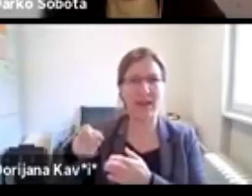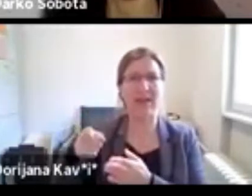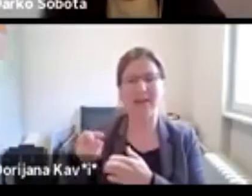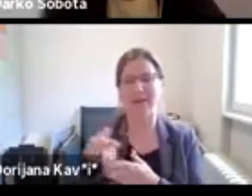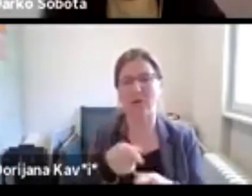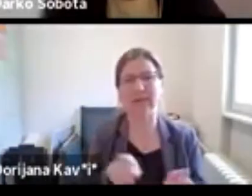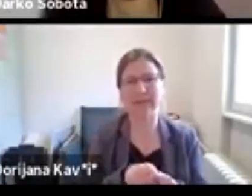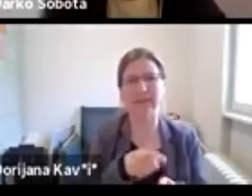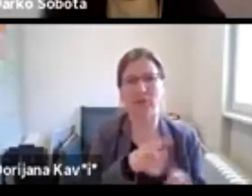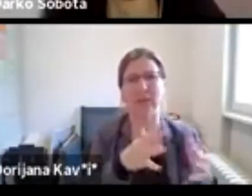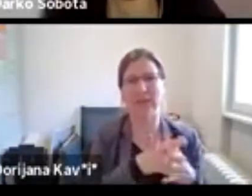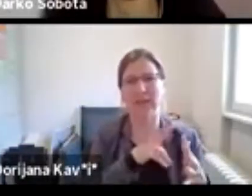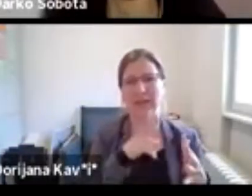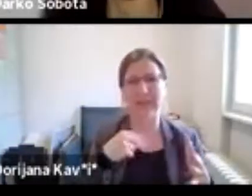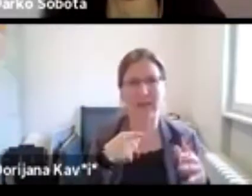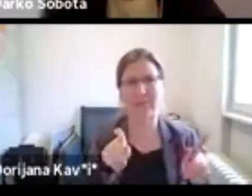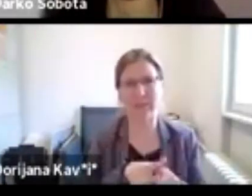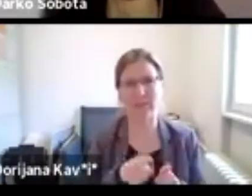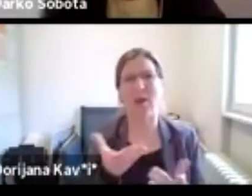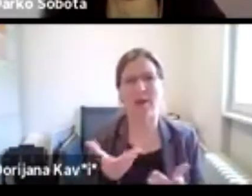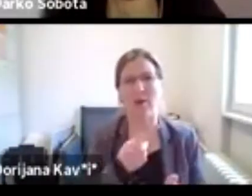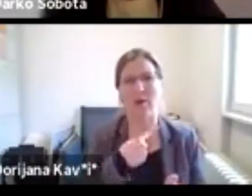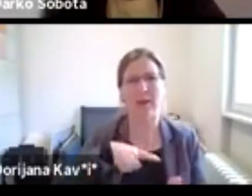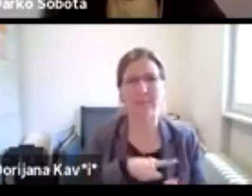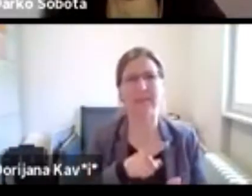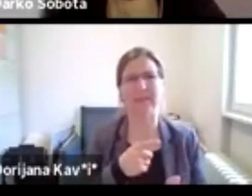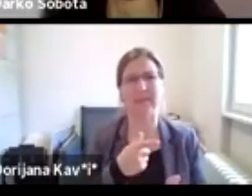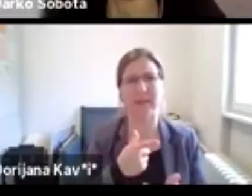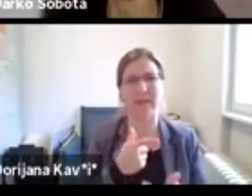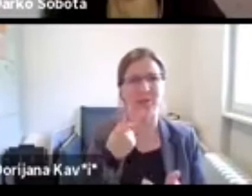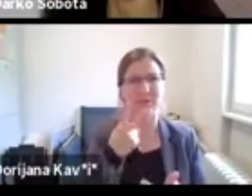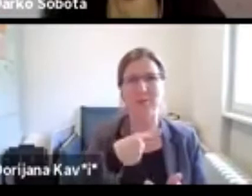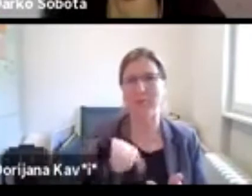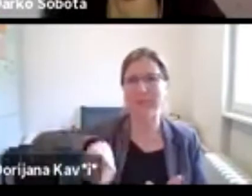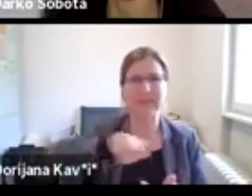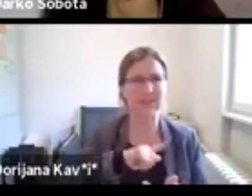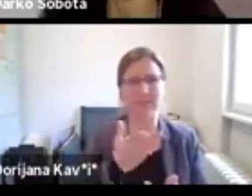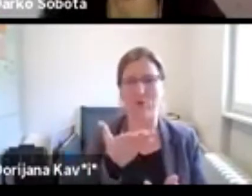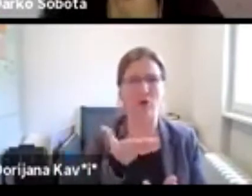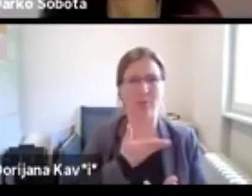tiče strane grada Zagreba, znači mi se evo ga, udario nas sve taj COVID jako,